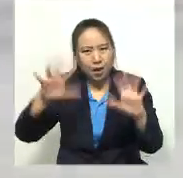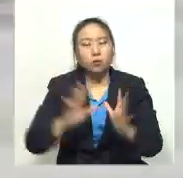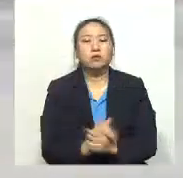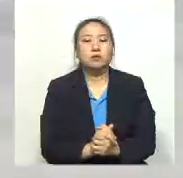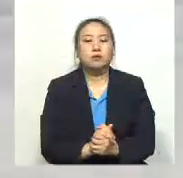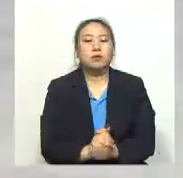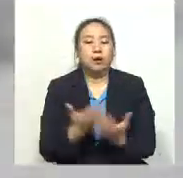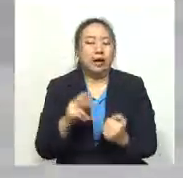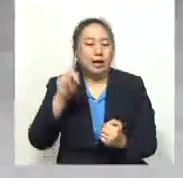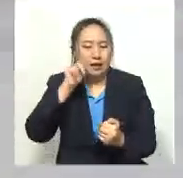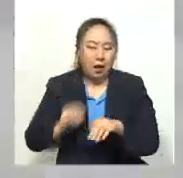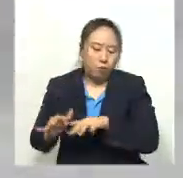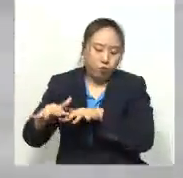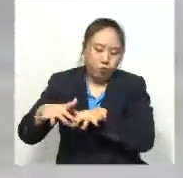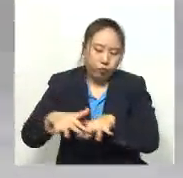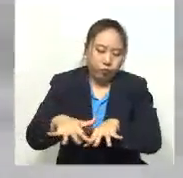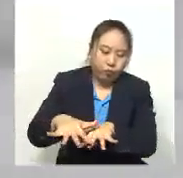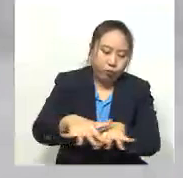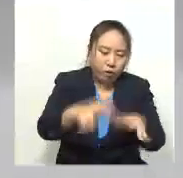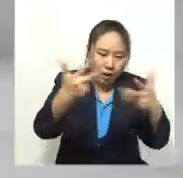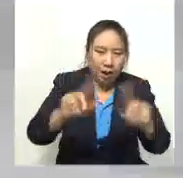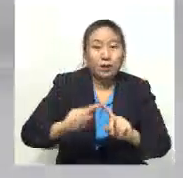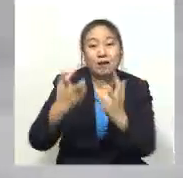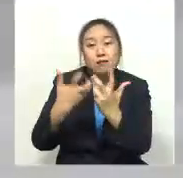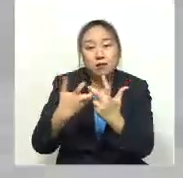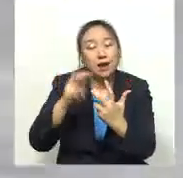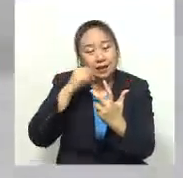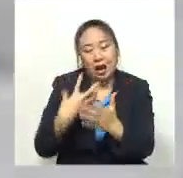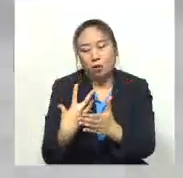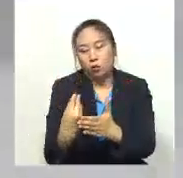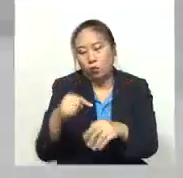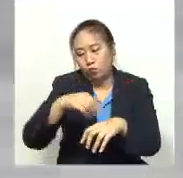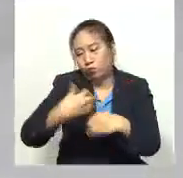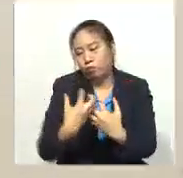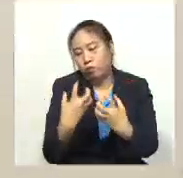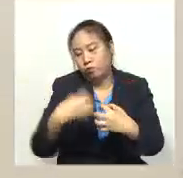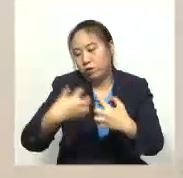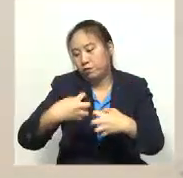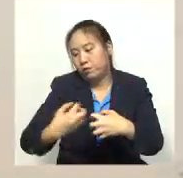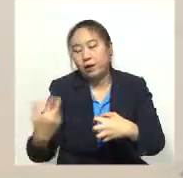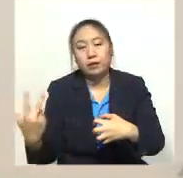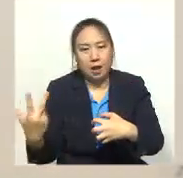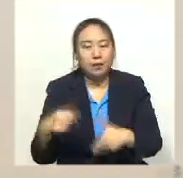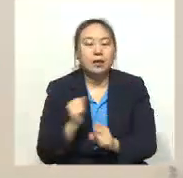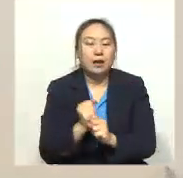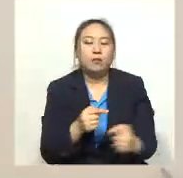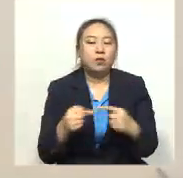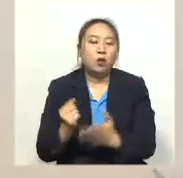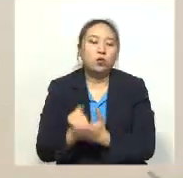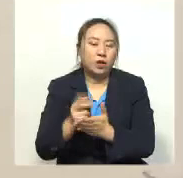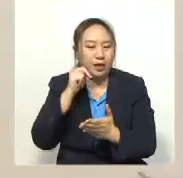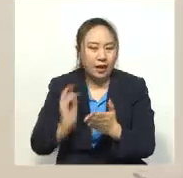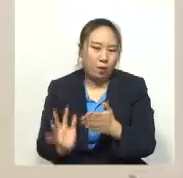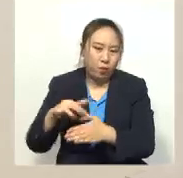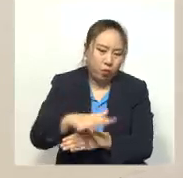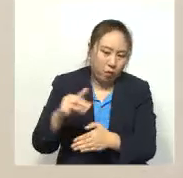แม้ว่าน้ำจะล้นออกไปแล้วแต่เครื่องสูบน้ำแบบไฮโดรโฟ3เครื่องยังคงทำงานต่อเนื่องเพื่อช่วยหน่วงปริมาณน้ำที่ไหลล้นสปิน